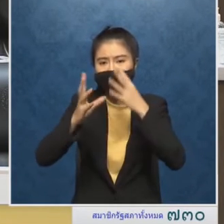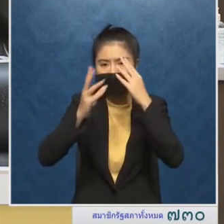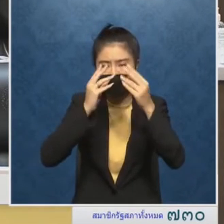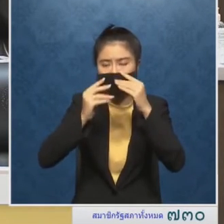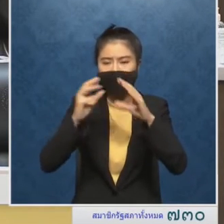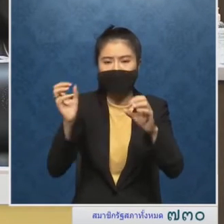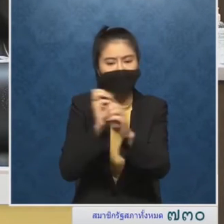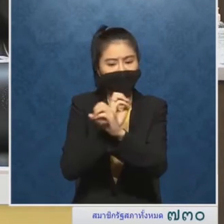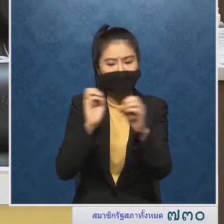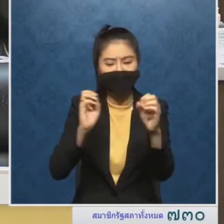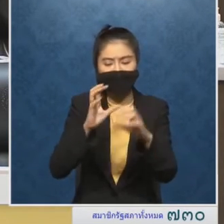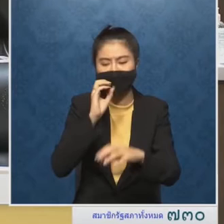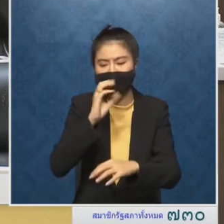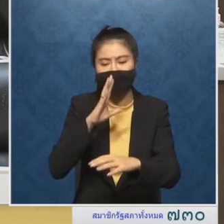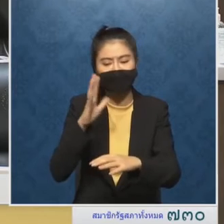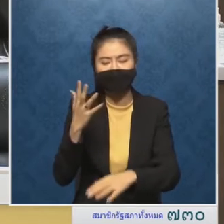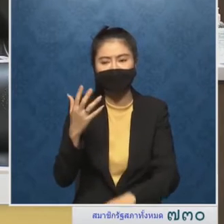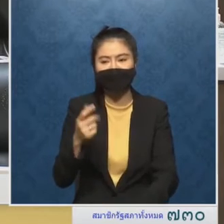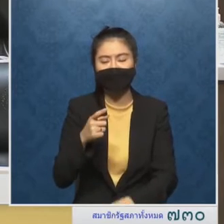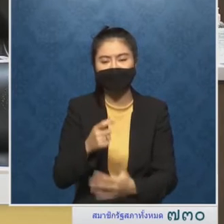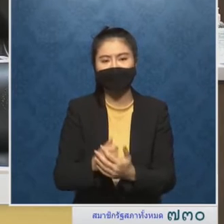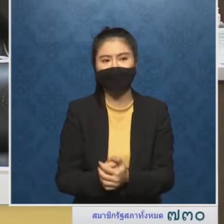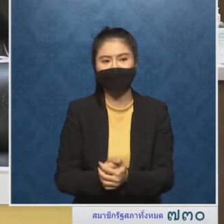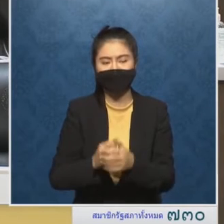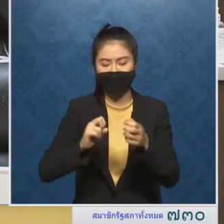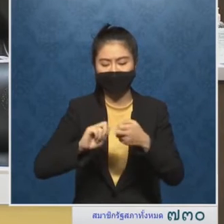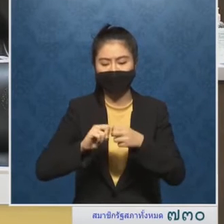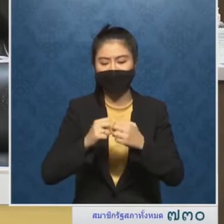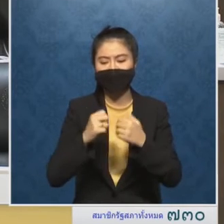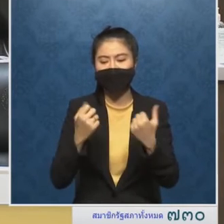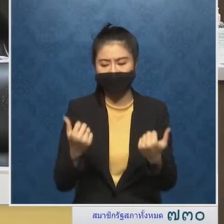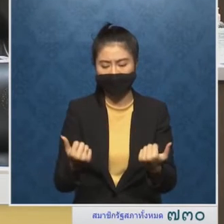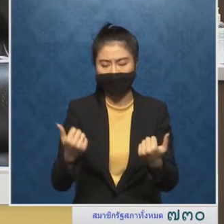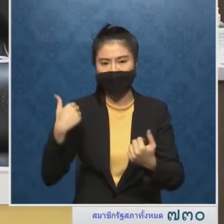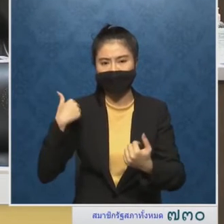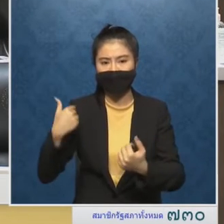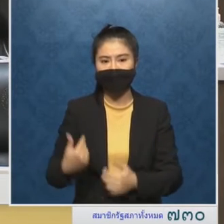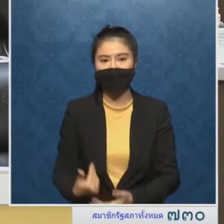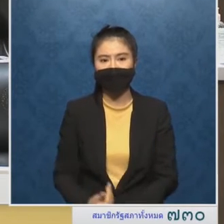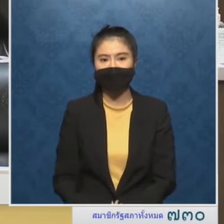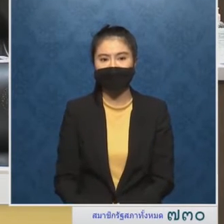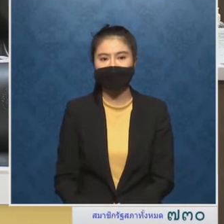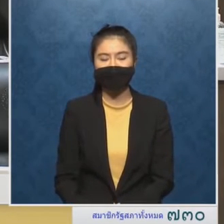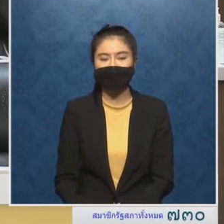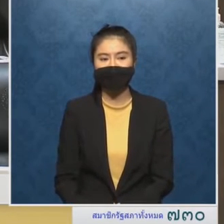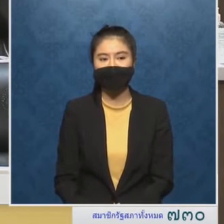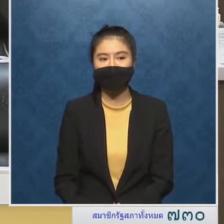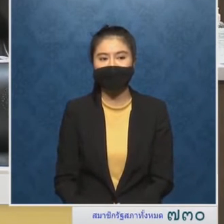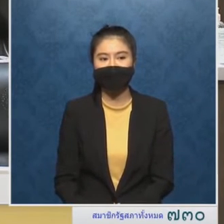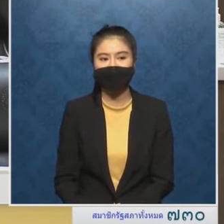จนถึงอนาคตนะครับ และยเป็ปัญหาเฉพาะด้านในขณะนีด้วยโษศครับ